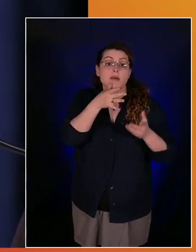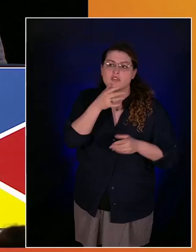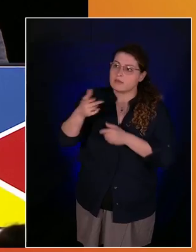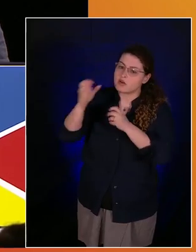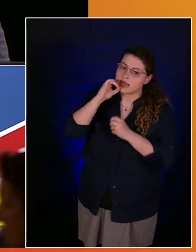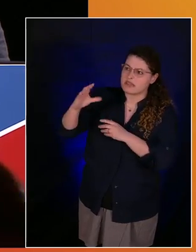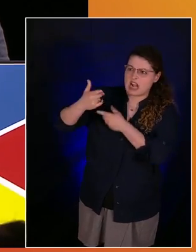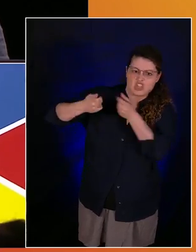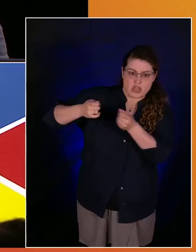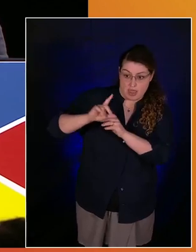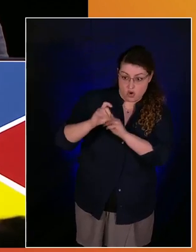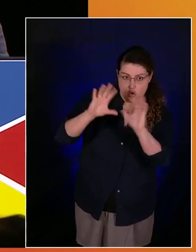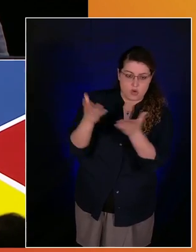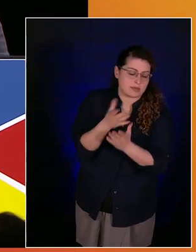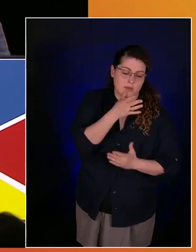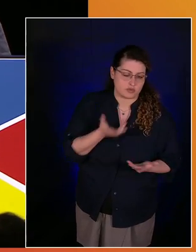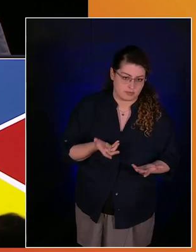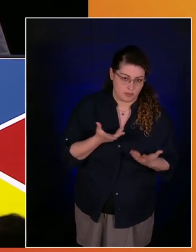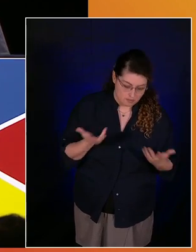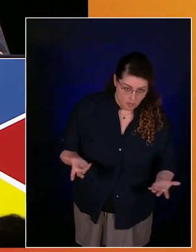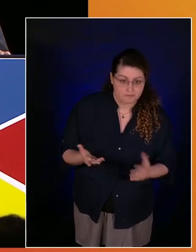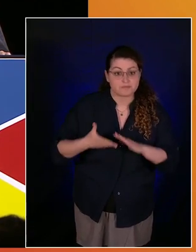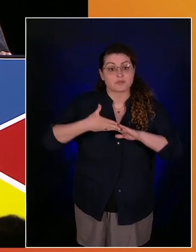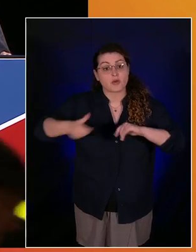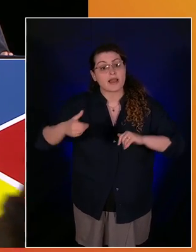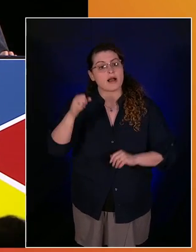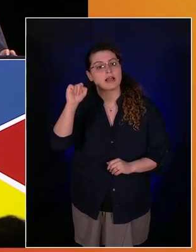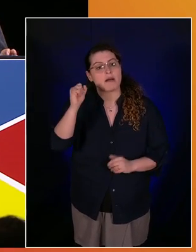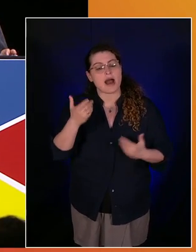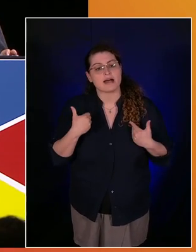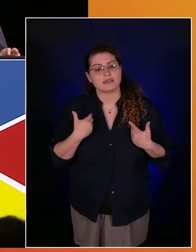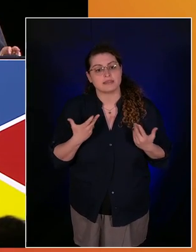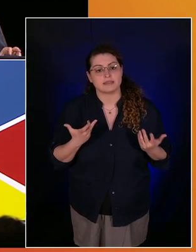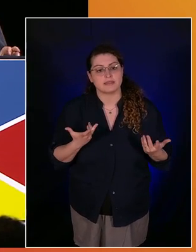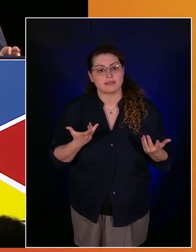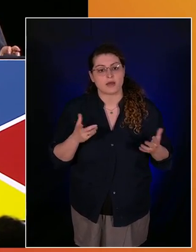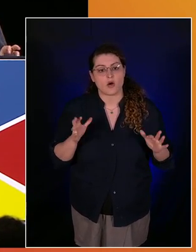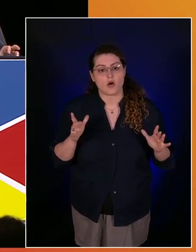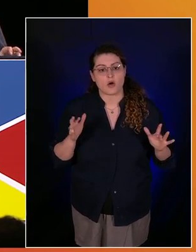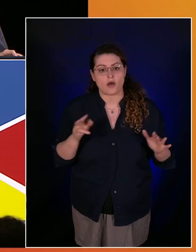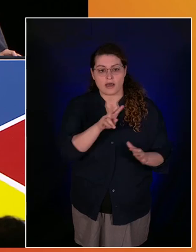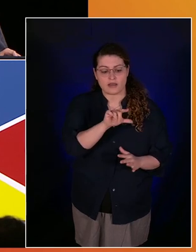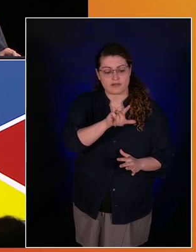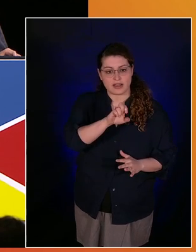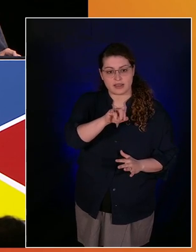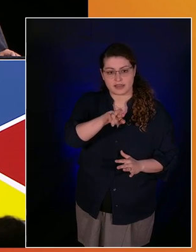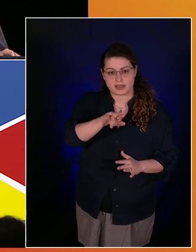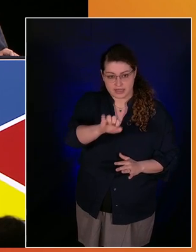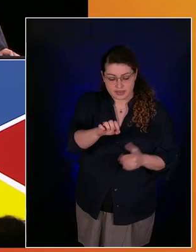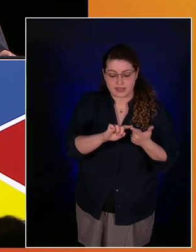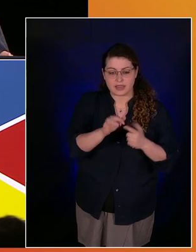donc je laisse la parole à des camarades excusez-moi je n'ai pas j'ai Valérie et